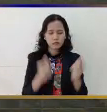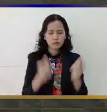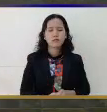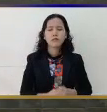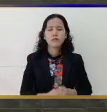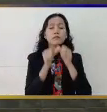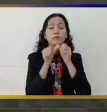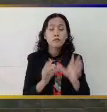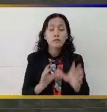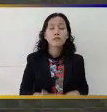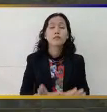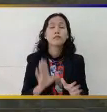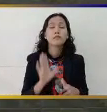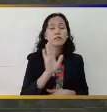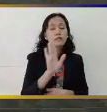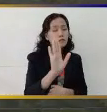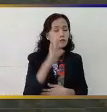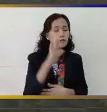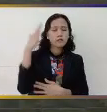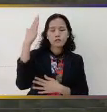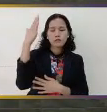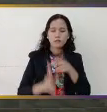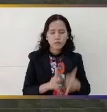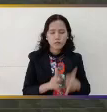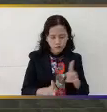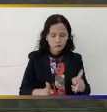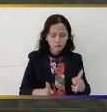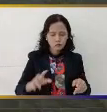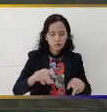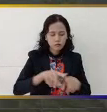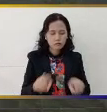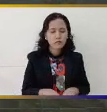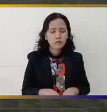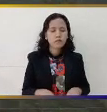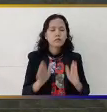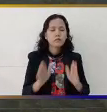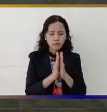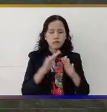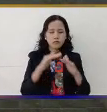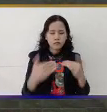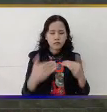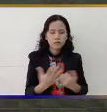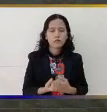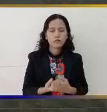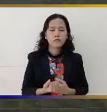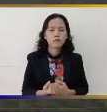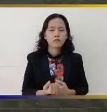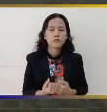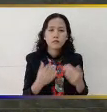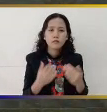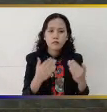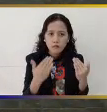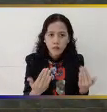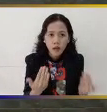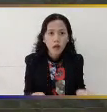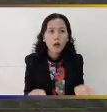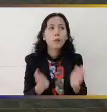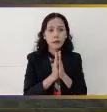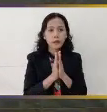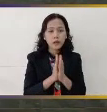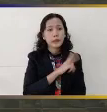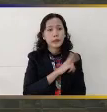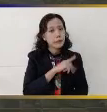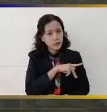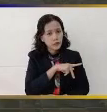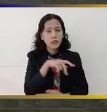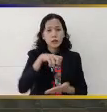Bless your people as they come to thy throne this morning, O God. Your heads are bowed, your hearts are closed. God is speaking to